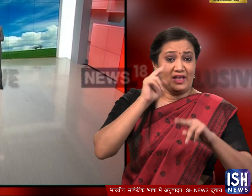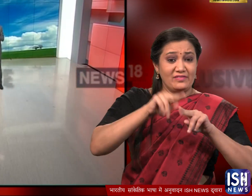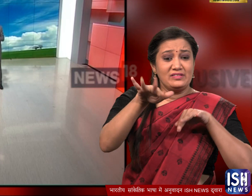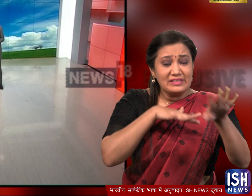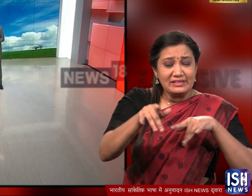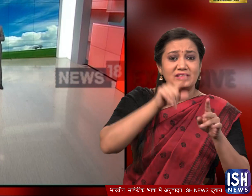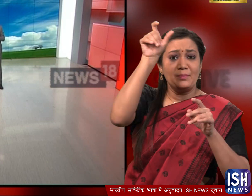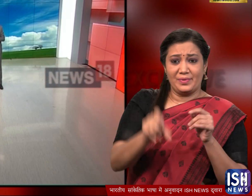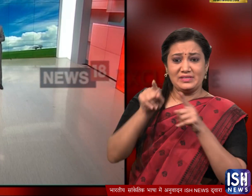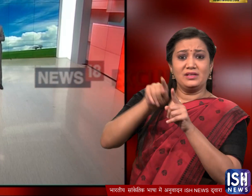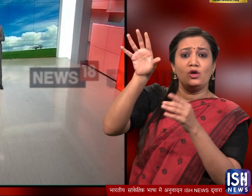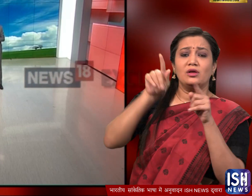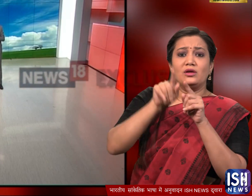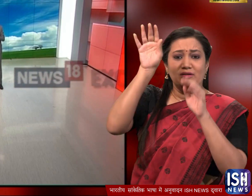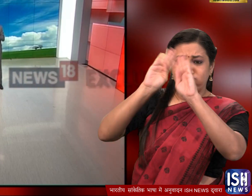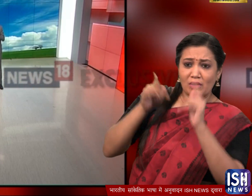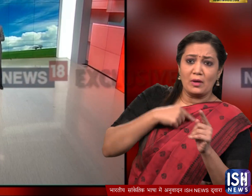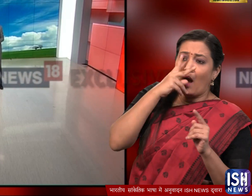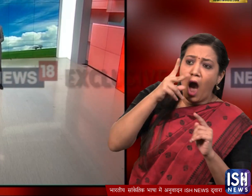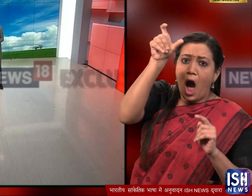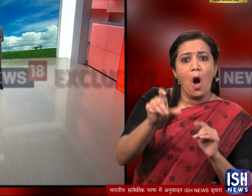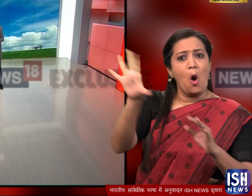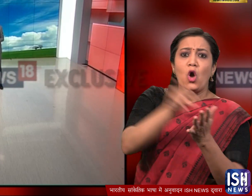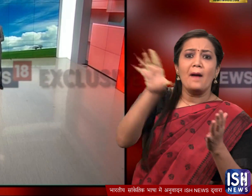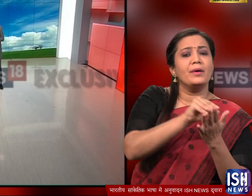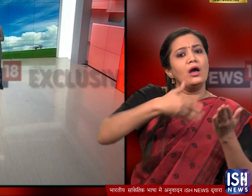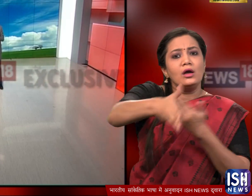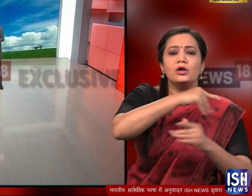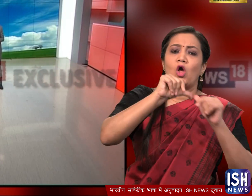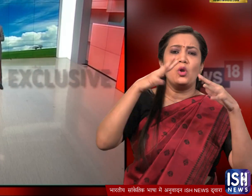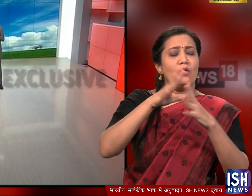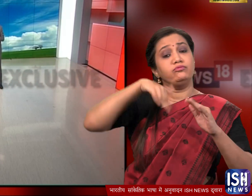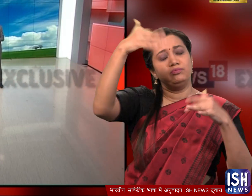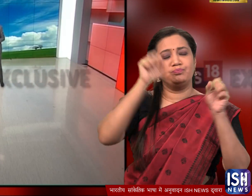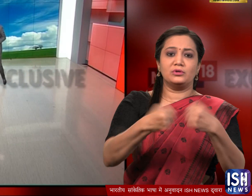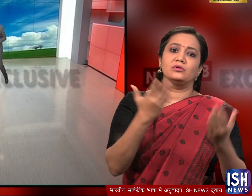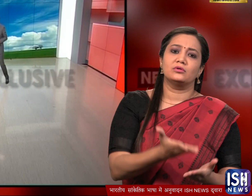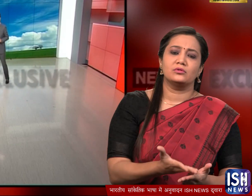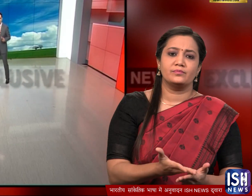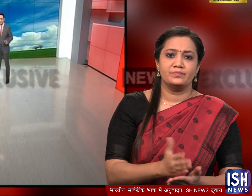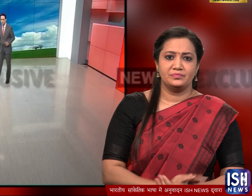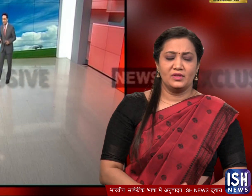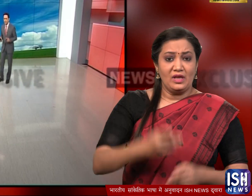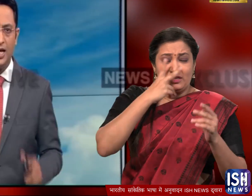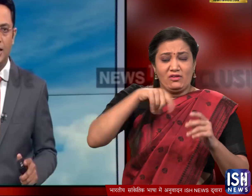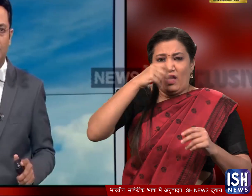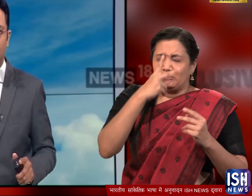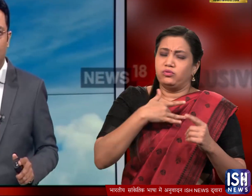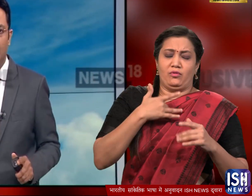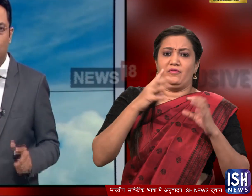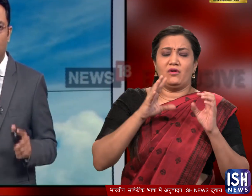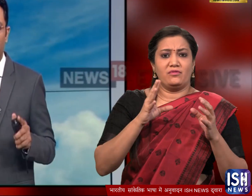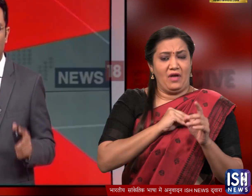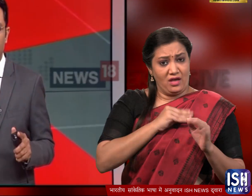शहर में अगर सैकड़ों लोग आपराधिक छवि को अपना हीरो मानने लगे तो वहां कानून व्यवस्था का भगवान ही मालिक है। ऐसी तस्वीरें देखकर डर लगता